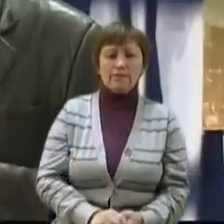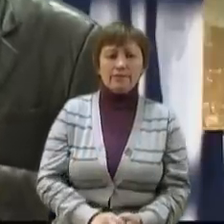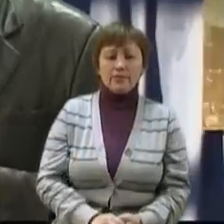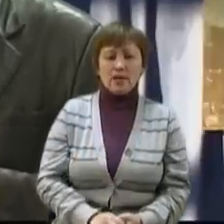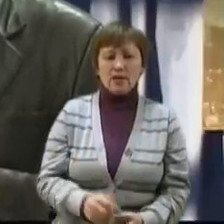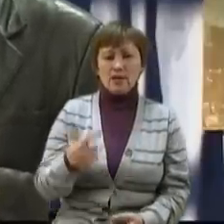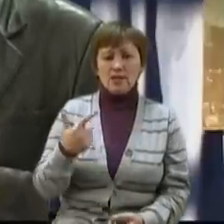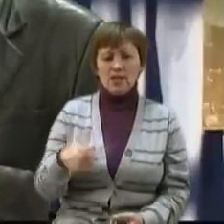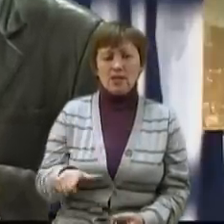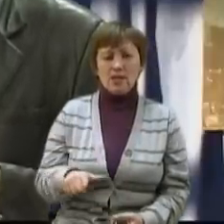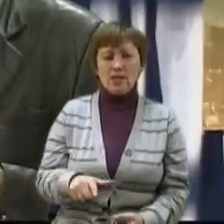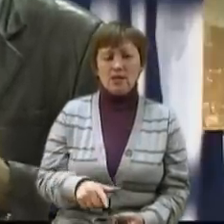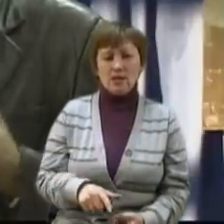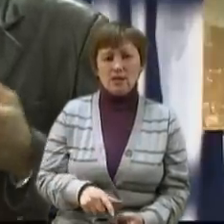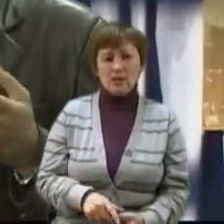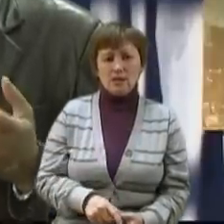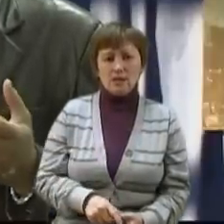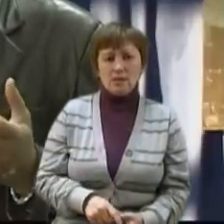где